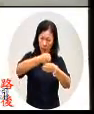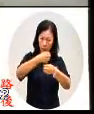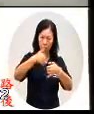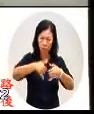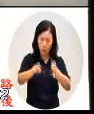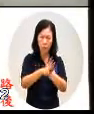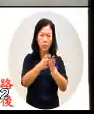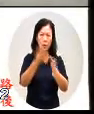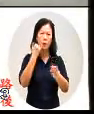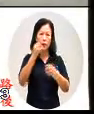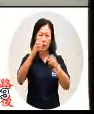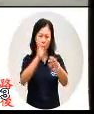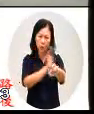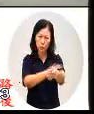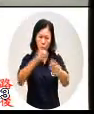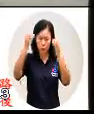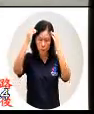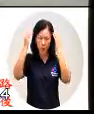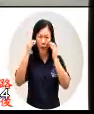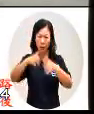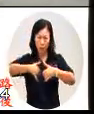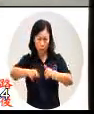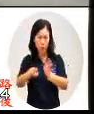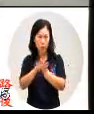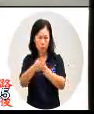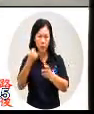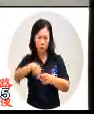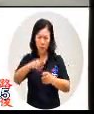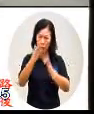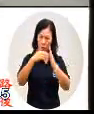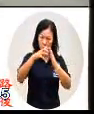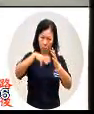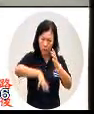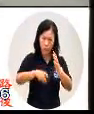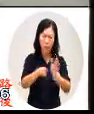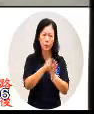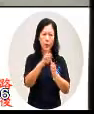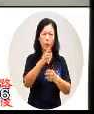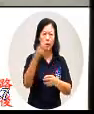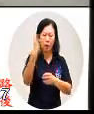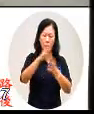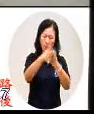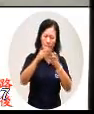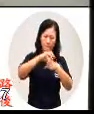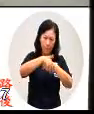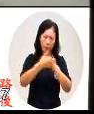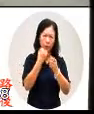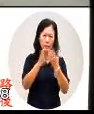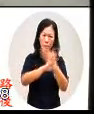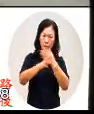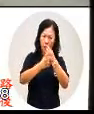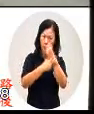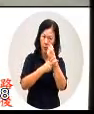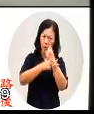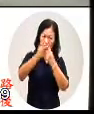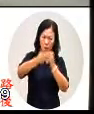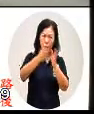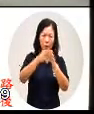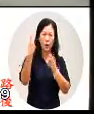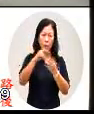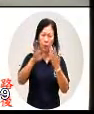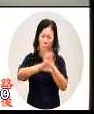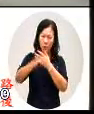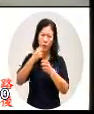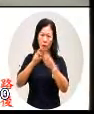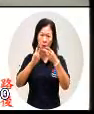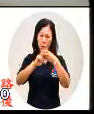个左南路这一段，干呐在后昌路伊个海区来吼，当然包括有庆昌里。顶顶叫何昌里，叫纪公